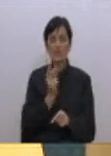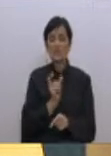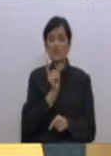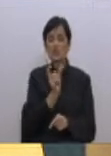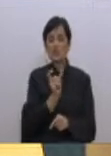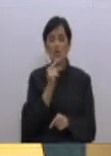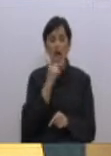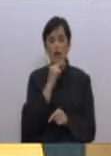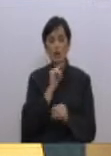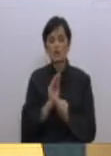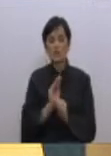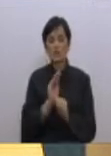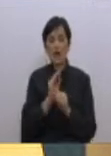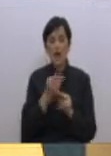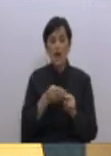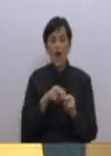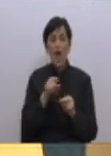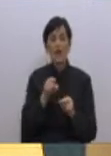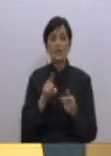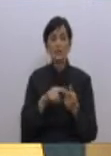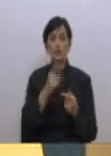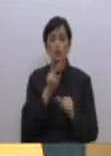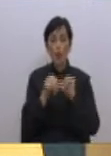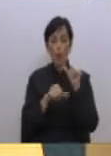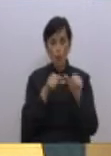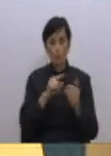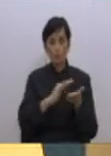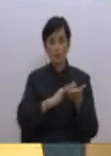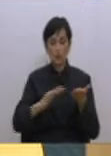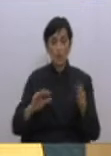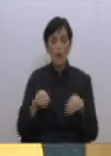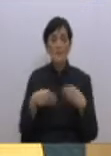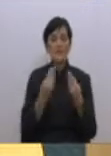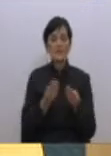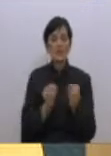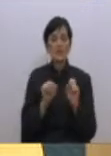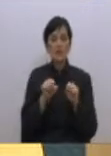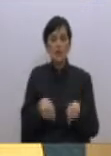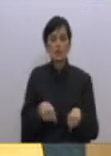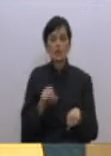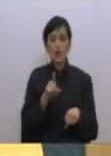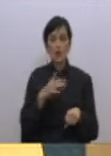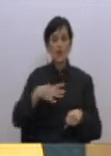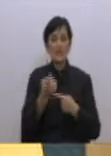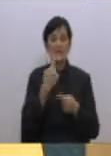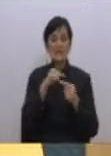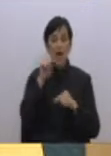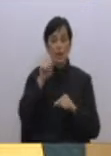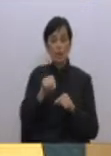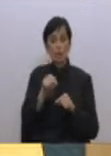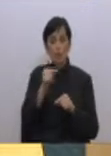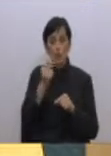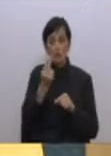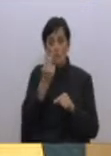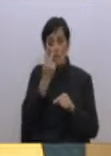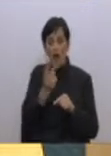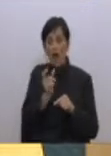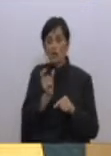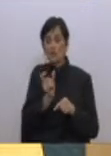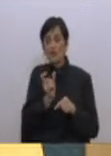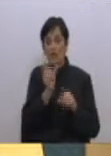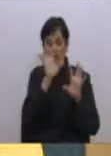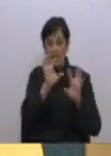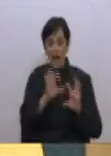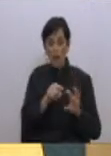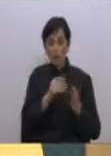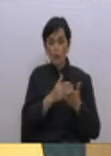ზრდა და ეს გაგრძელდა 22 წელშიდაც. რა მიცა საშუალება ქვეყანას, რომ ჩვენებლებს, რომელიც კანონით